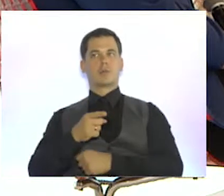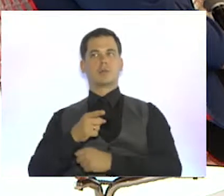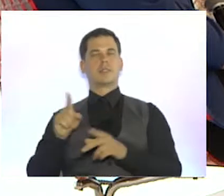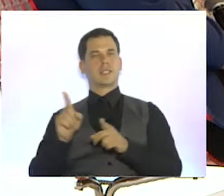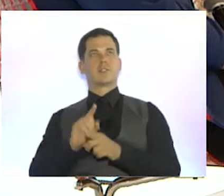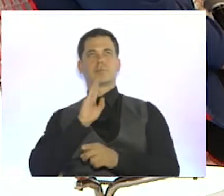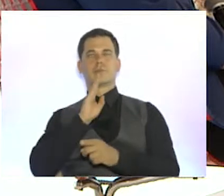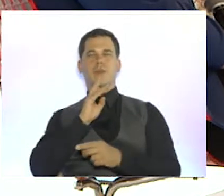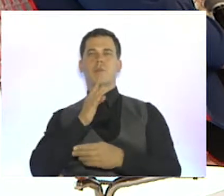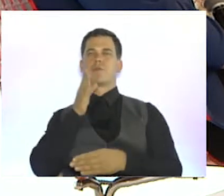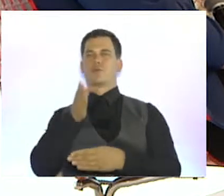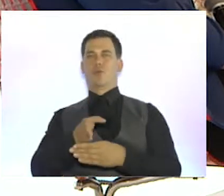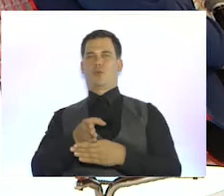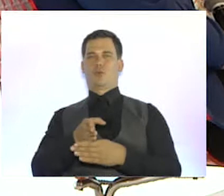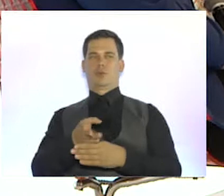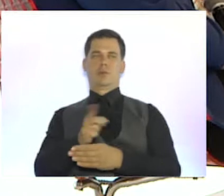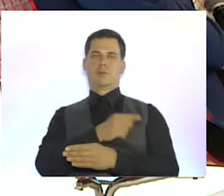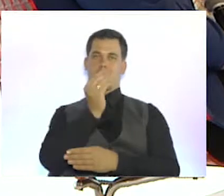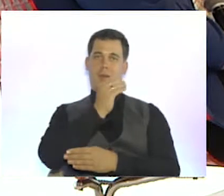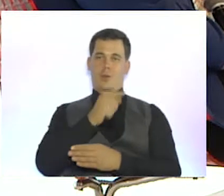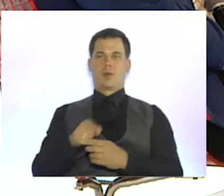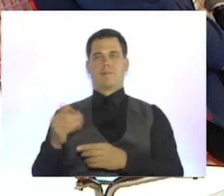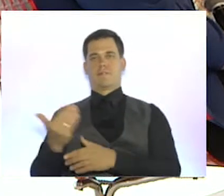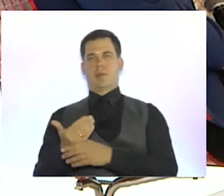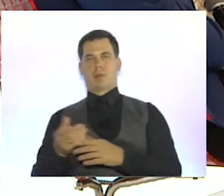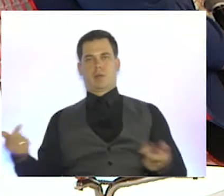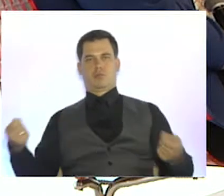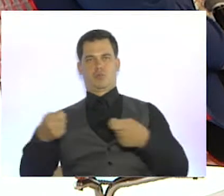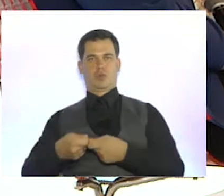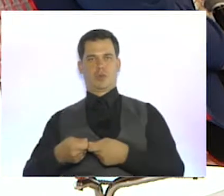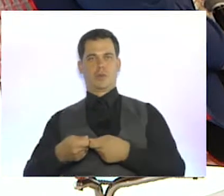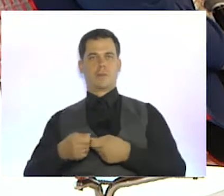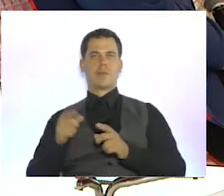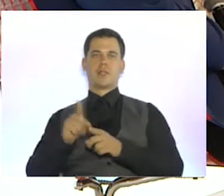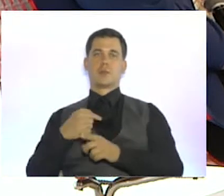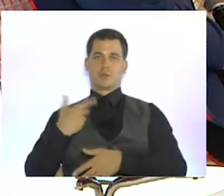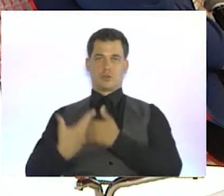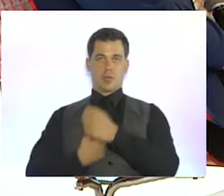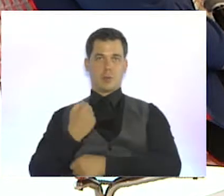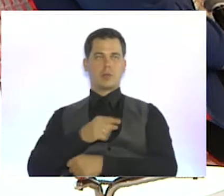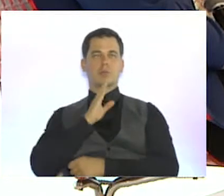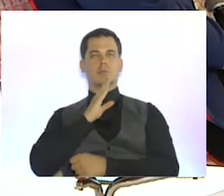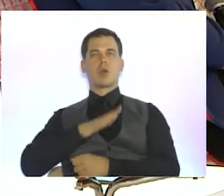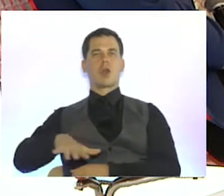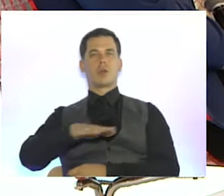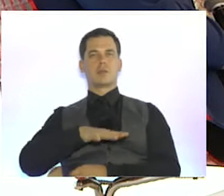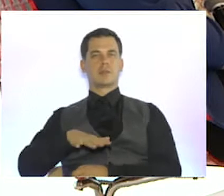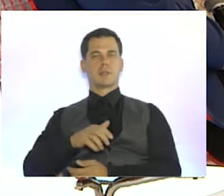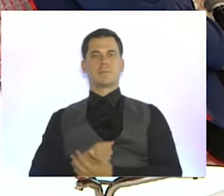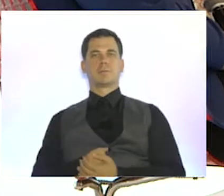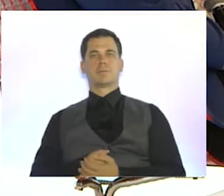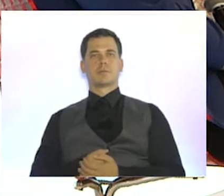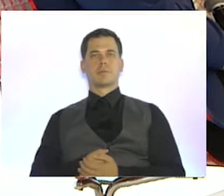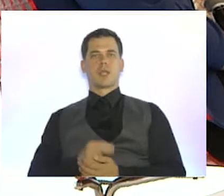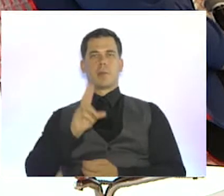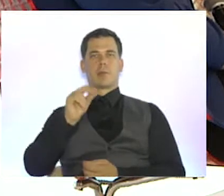i jednocześnie łączy naukę z przemysłem. My funkcjonujemy w okolicach